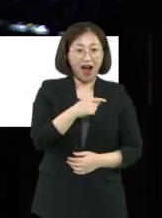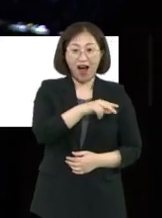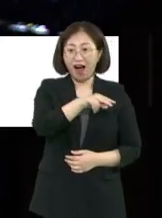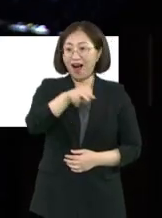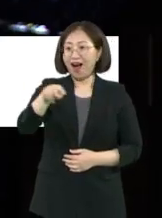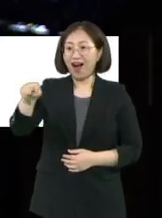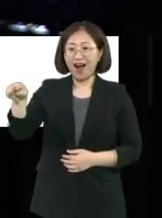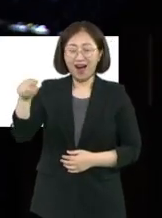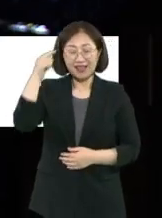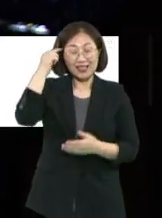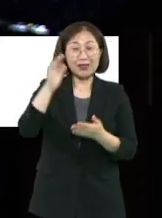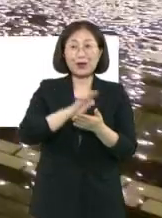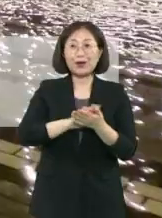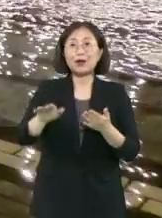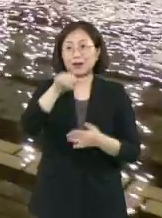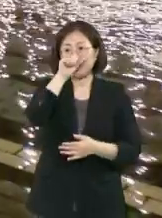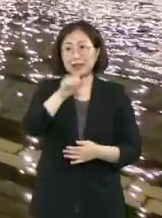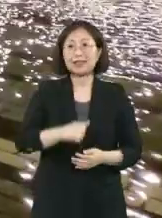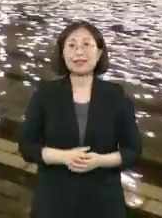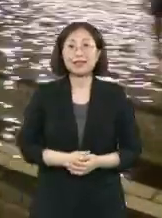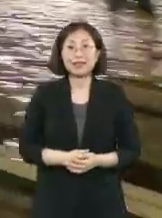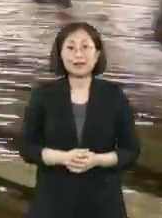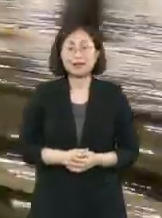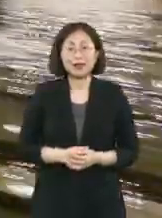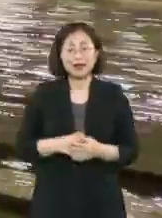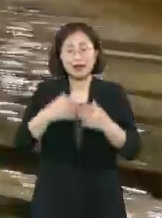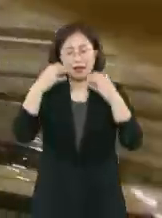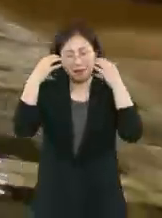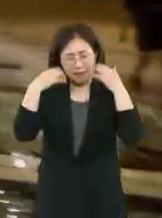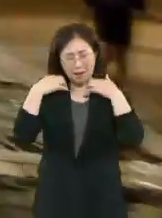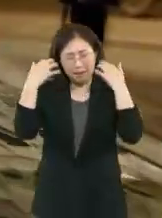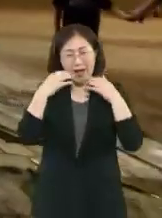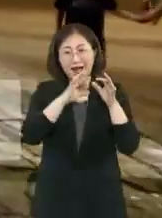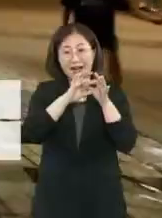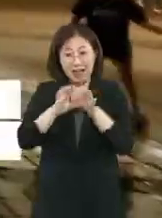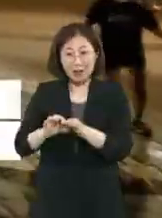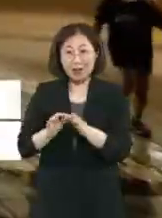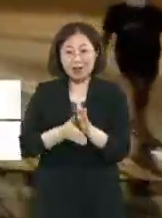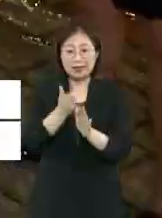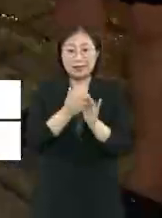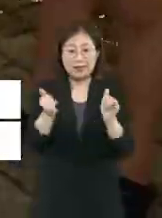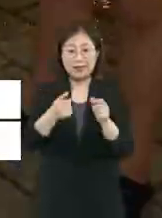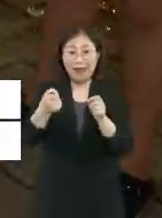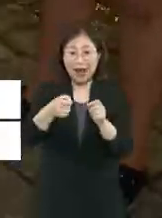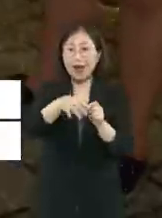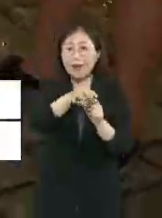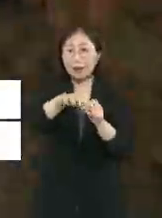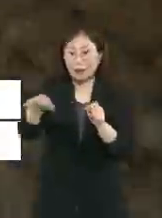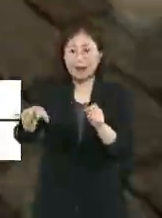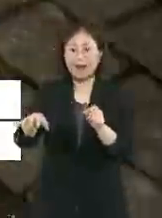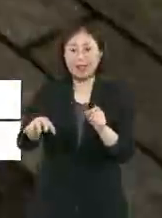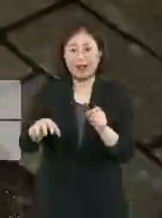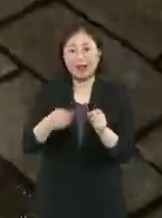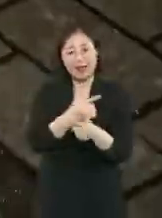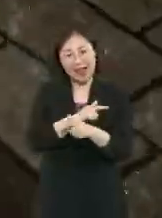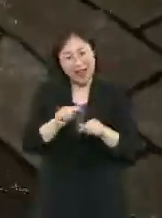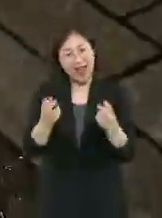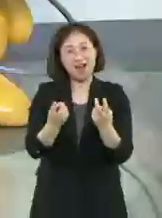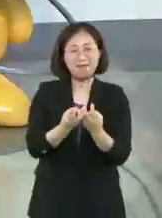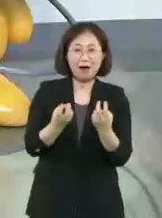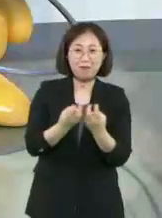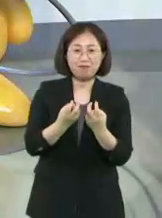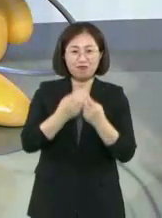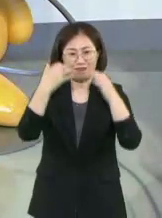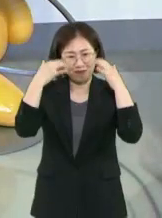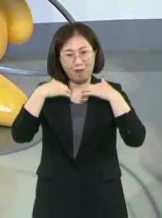이쁘고 정말 좋은 것 같아요. 연일 무더위가 이어지는 가운데 시민들은 가까운 도심 속에서 다양한 방법으로 더위를